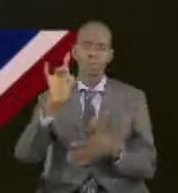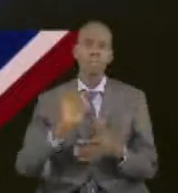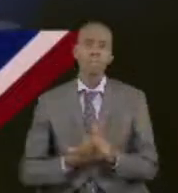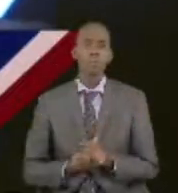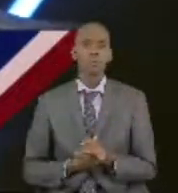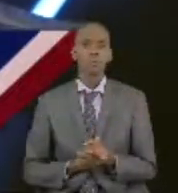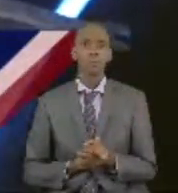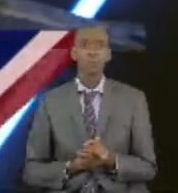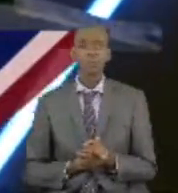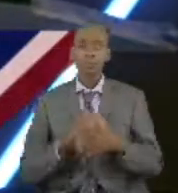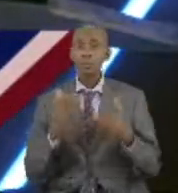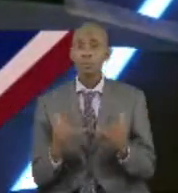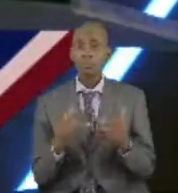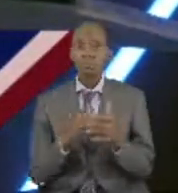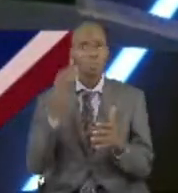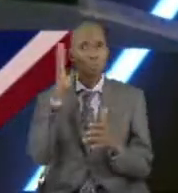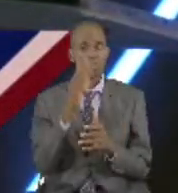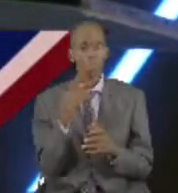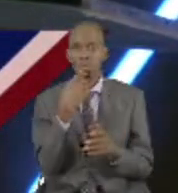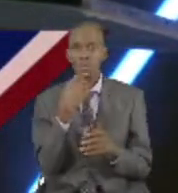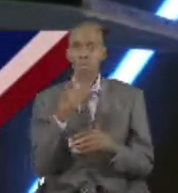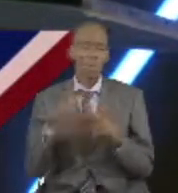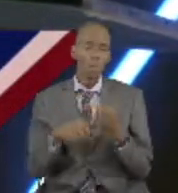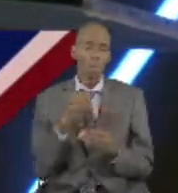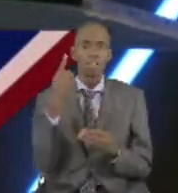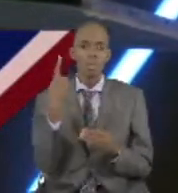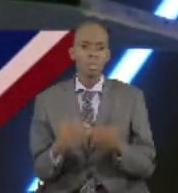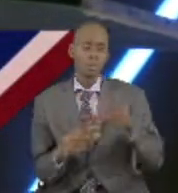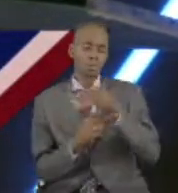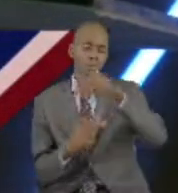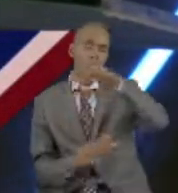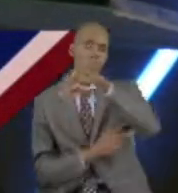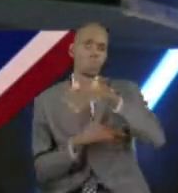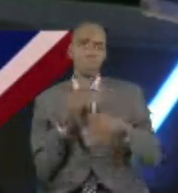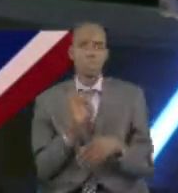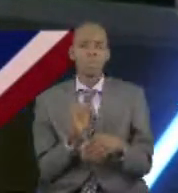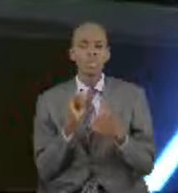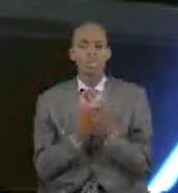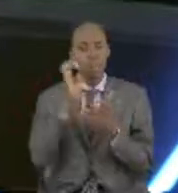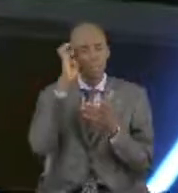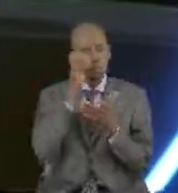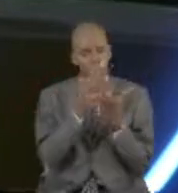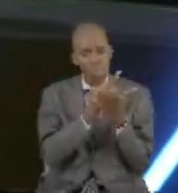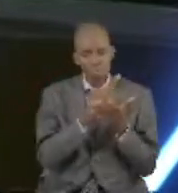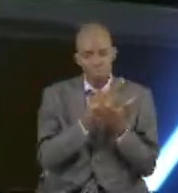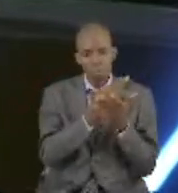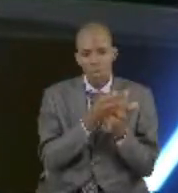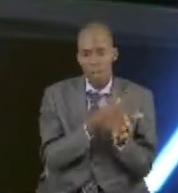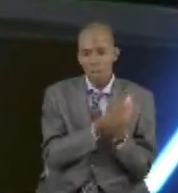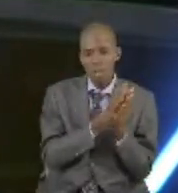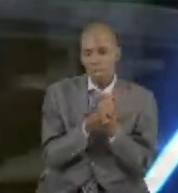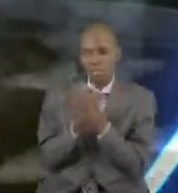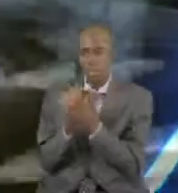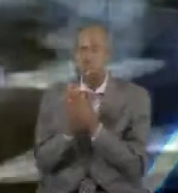8. Maintenant, il veut parler maintenant de ces piliers. Les piliers qu'il a consultés afin